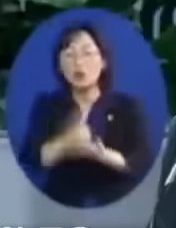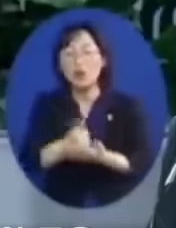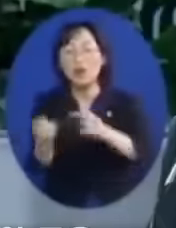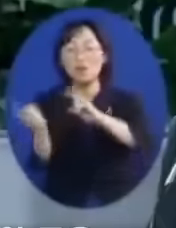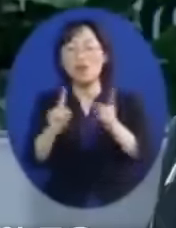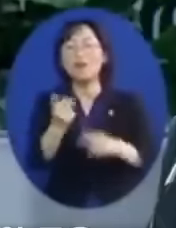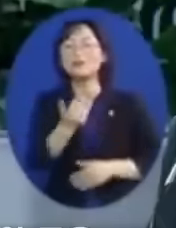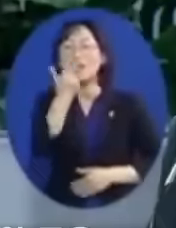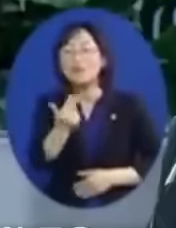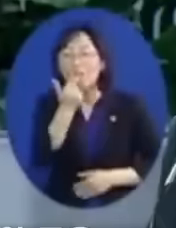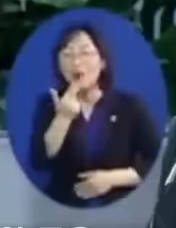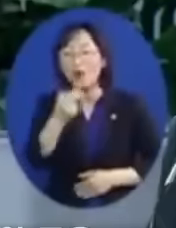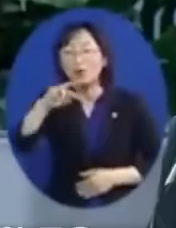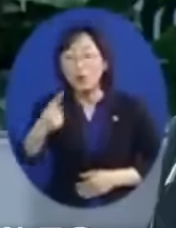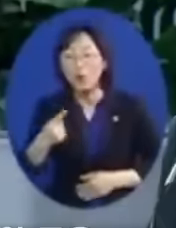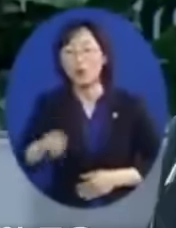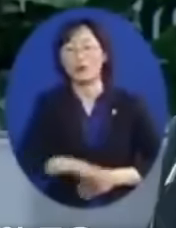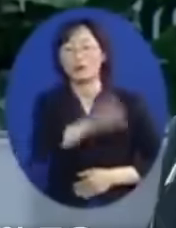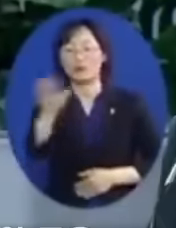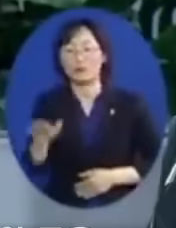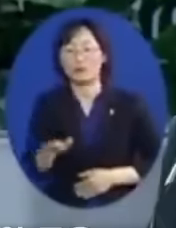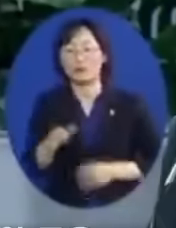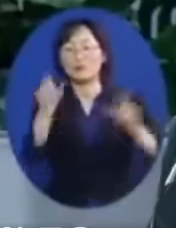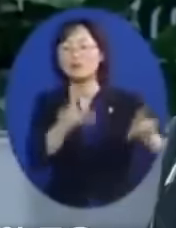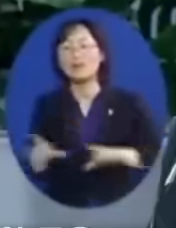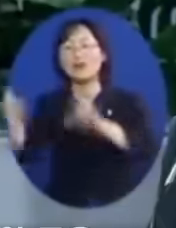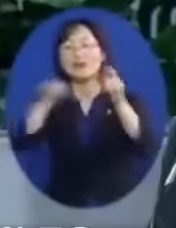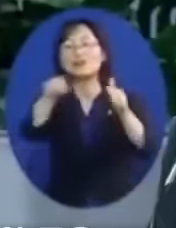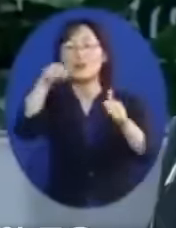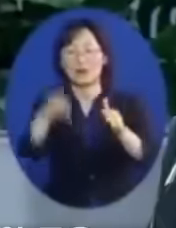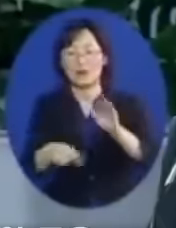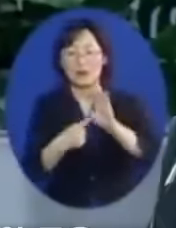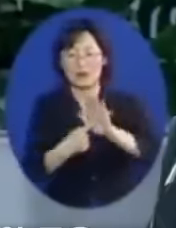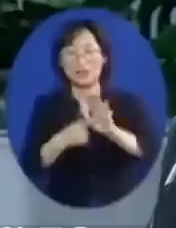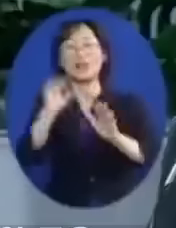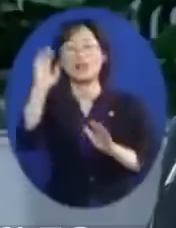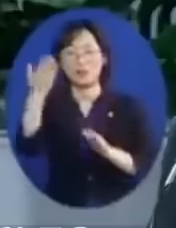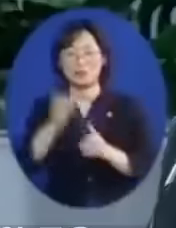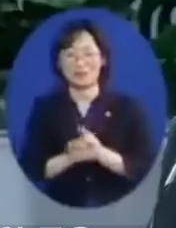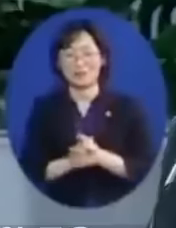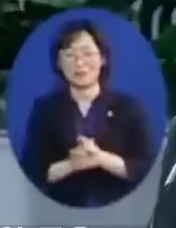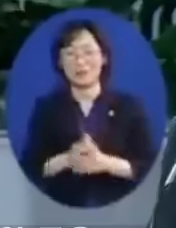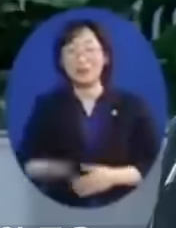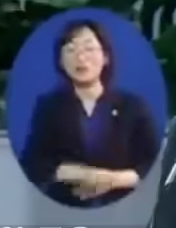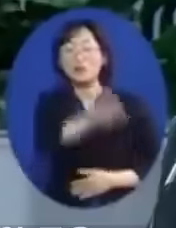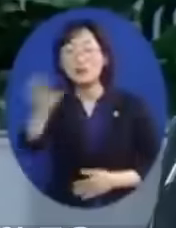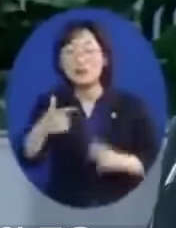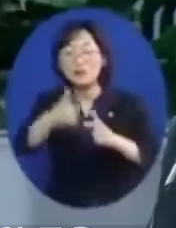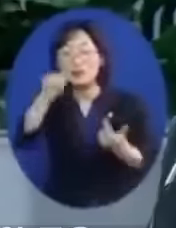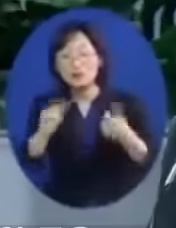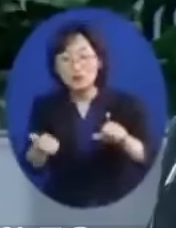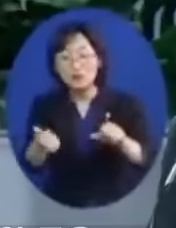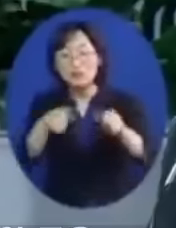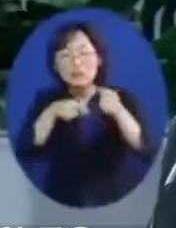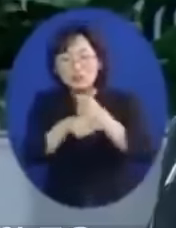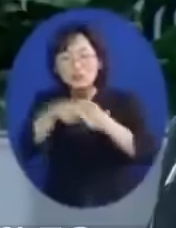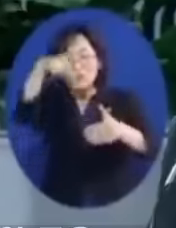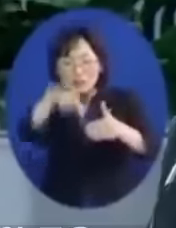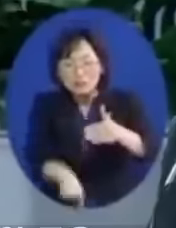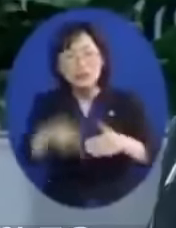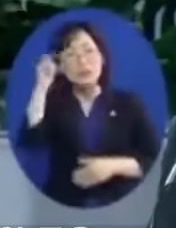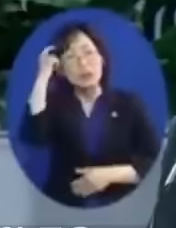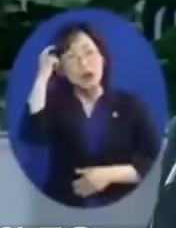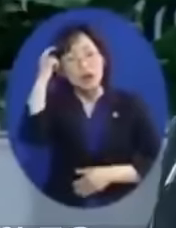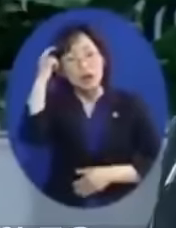부활의 생명도 어찌할 수 없이 우리의 생활 속에 나타나게 되는 것입니다. 우리는 예수님이 죽으신 의미를 깊이